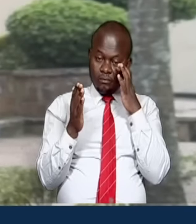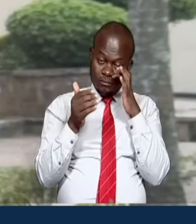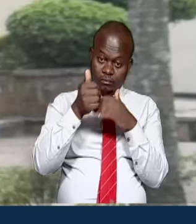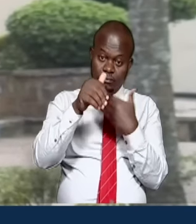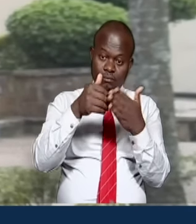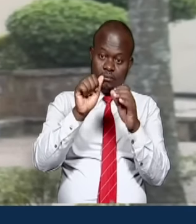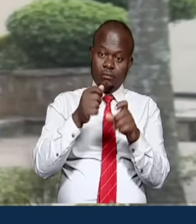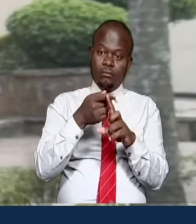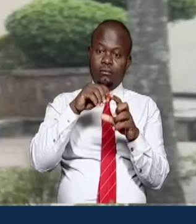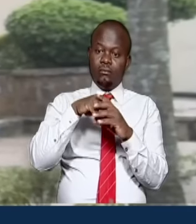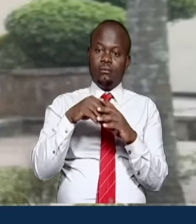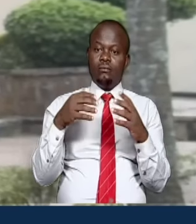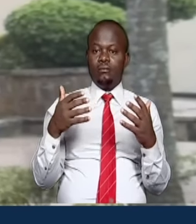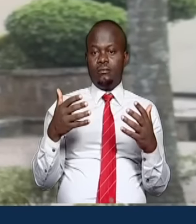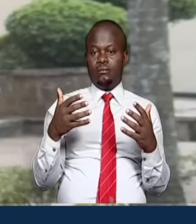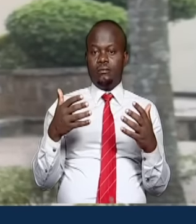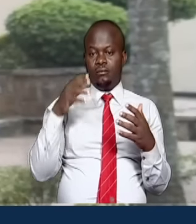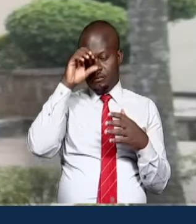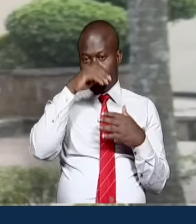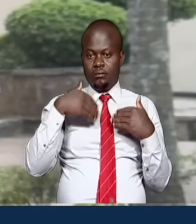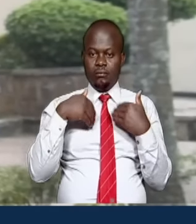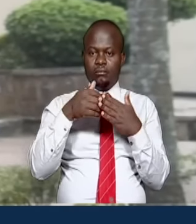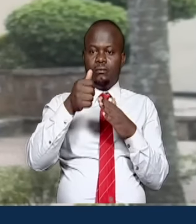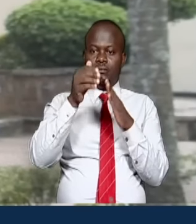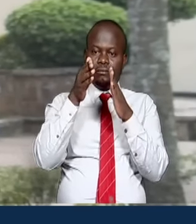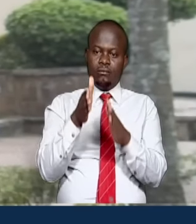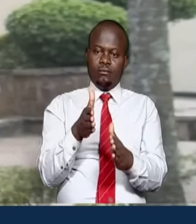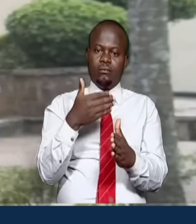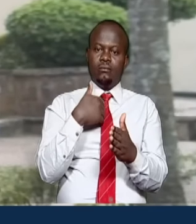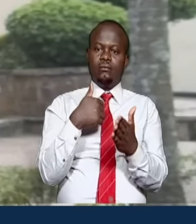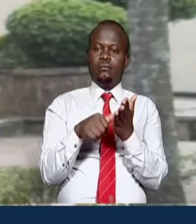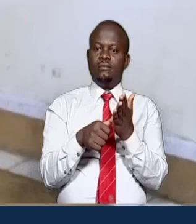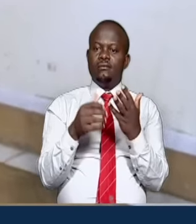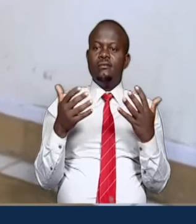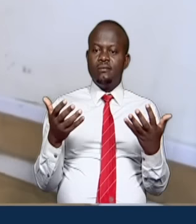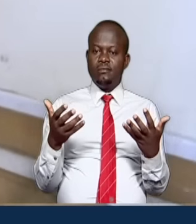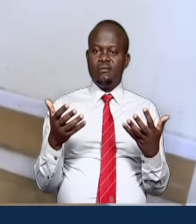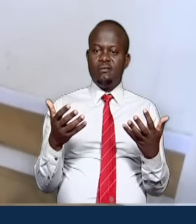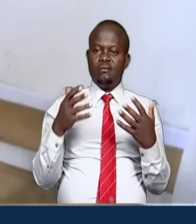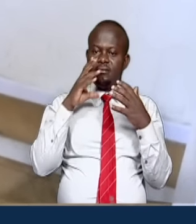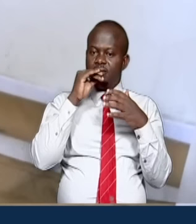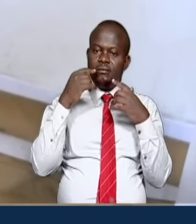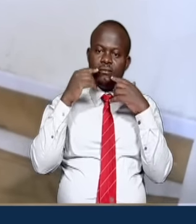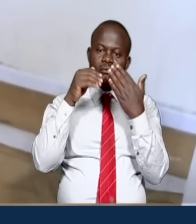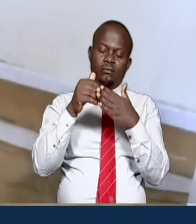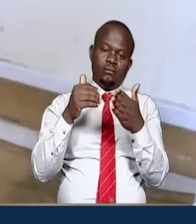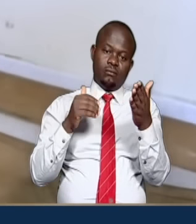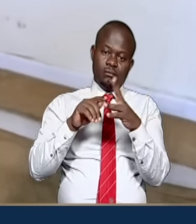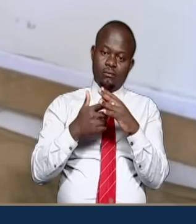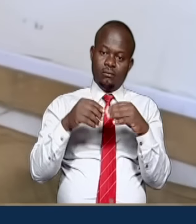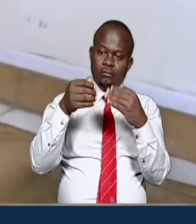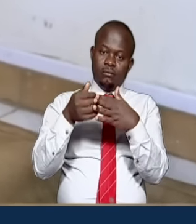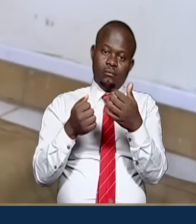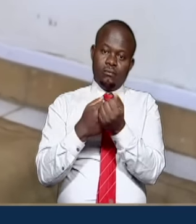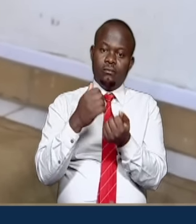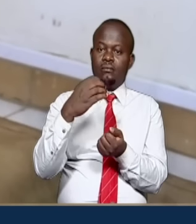bishobora kuvamo kubura ubuzima bw'umuntu wagize ikibazo. Bavuga ko mbere yo gutangira gutanga ubutabazi bwa